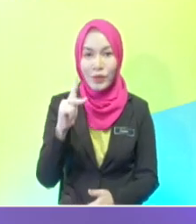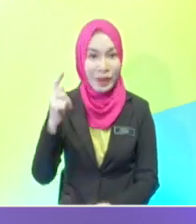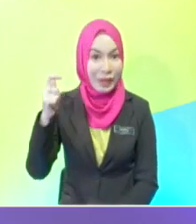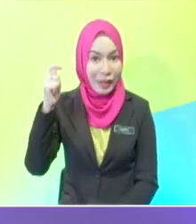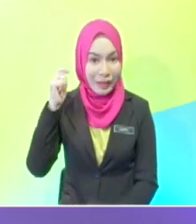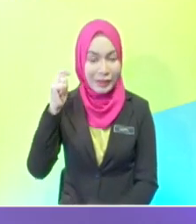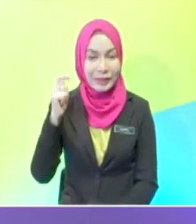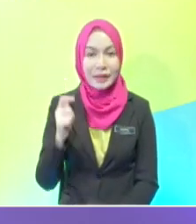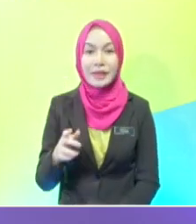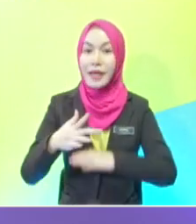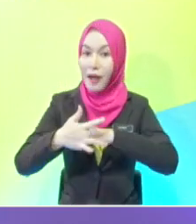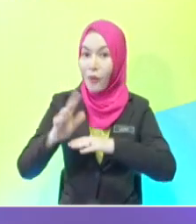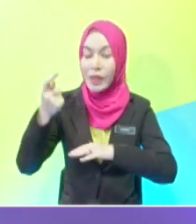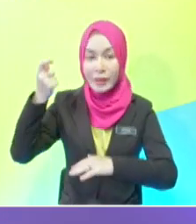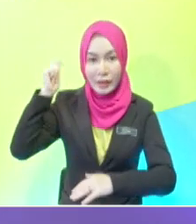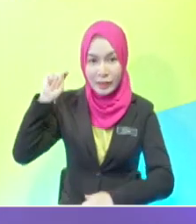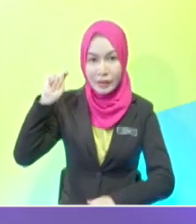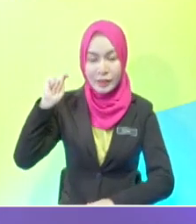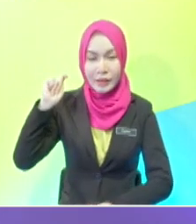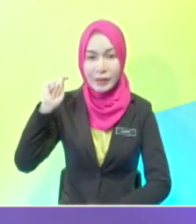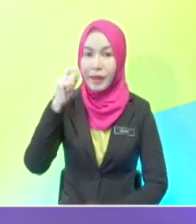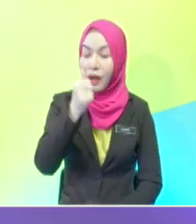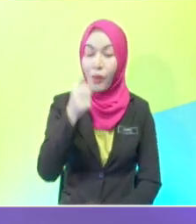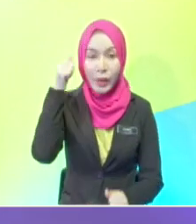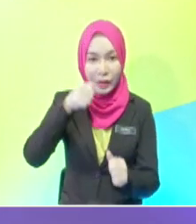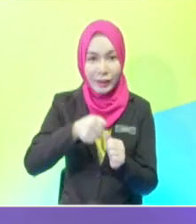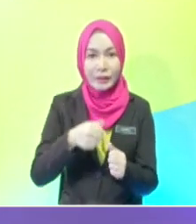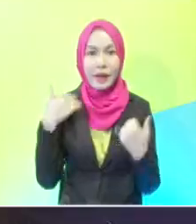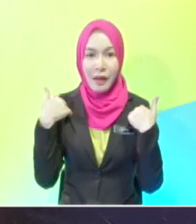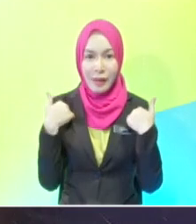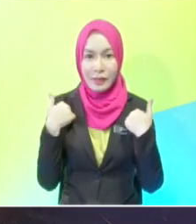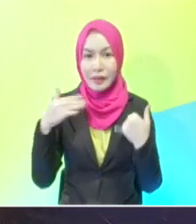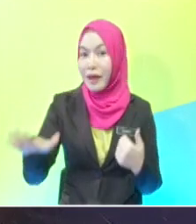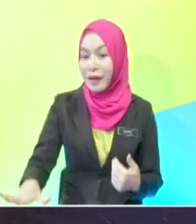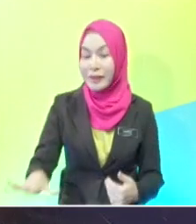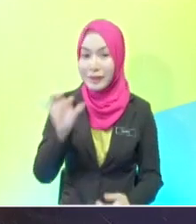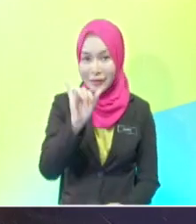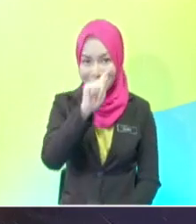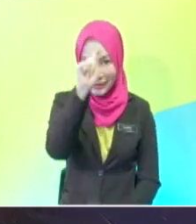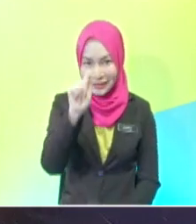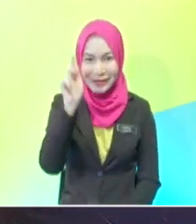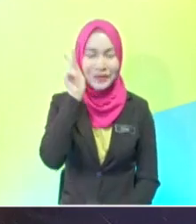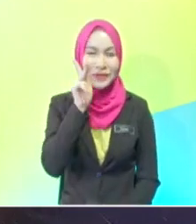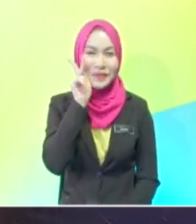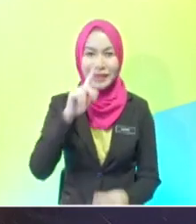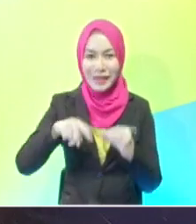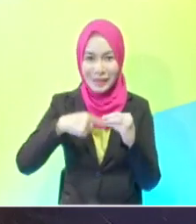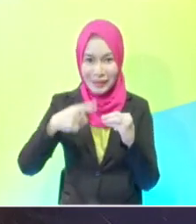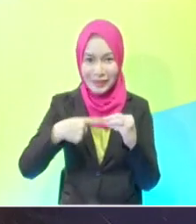di awal tadi di awal tadi tuh ditanyakan Kakak Dia kan